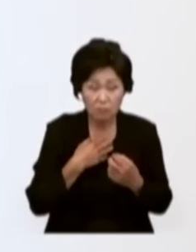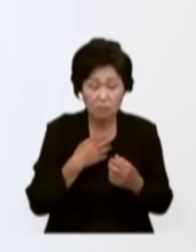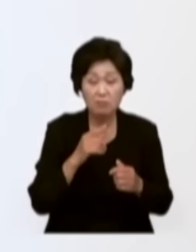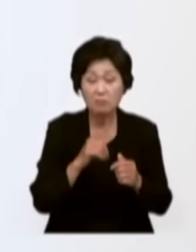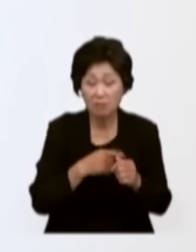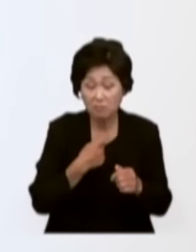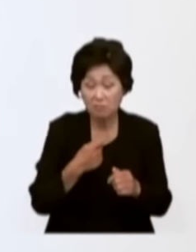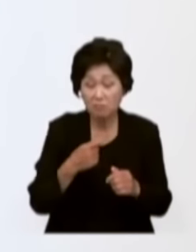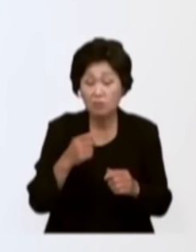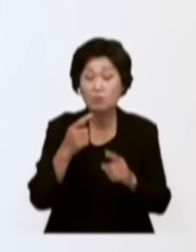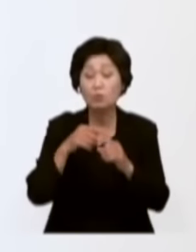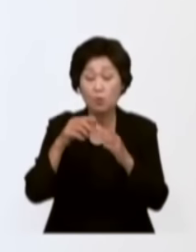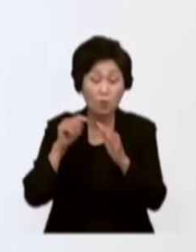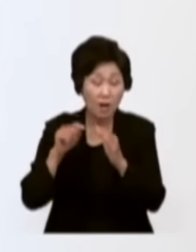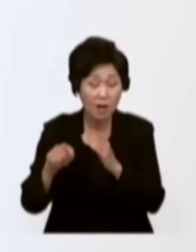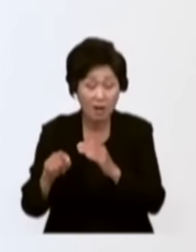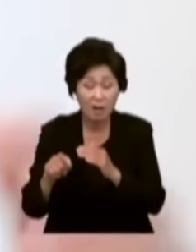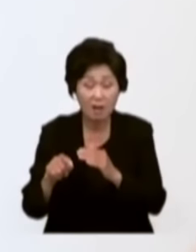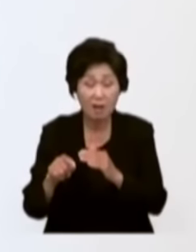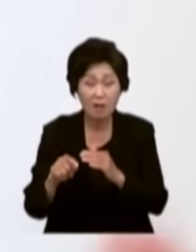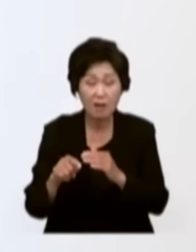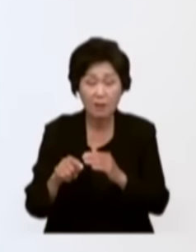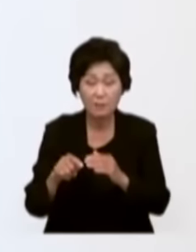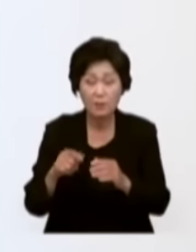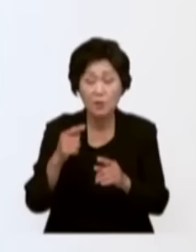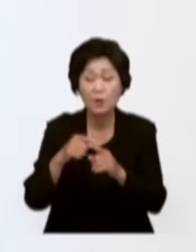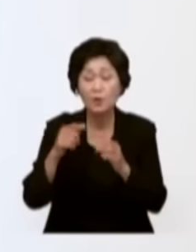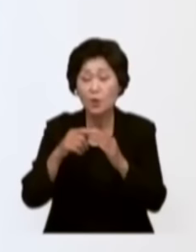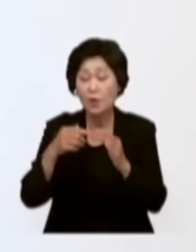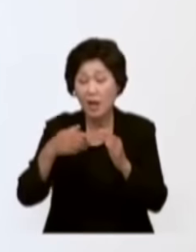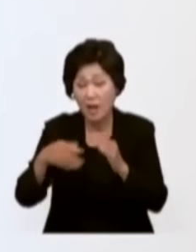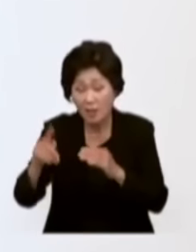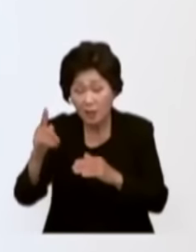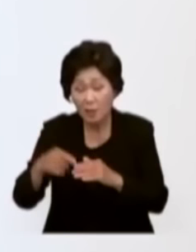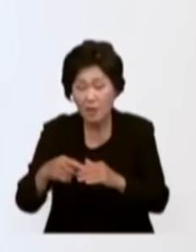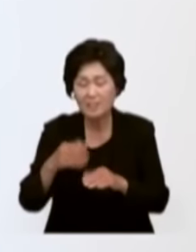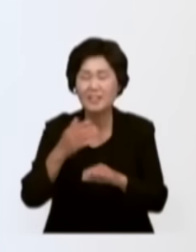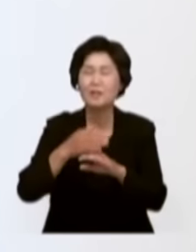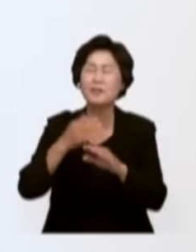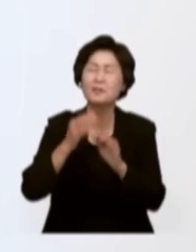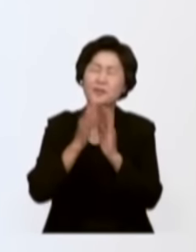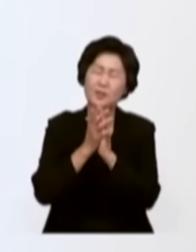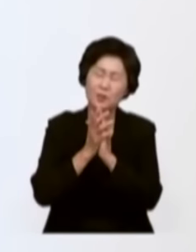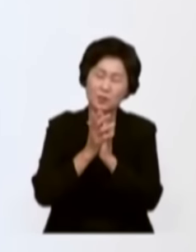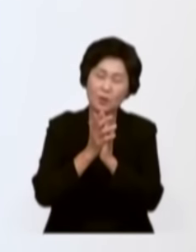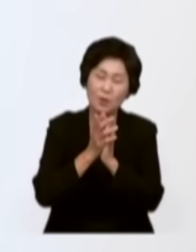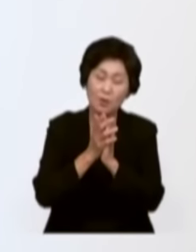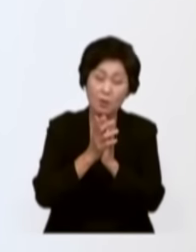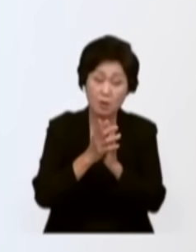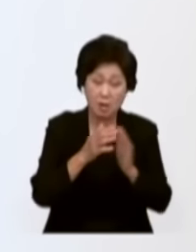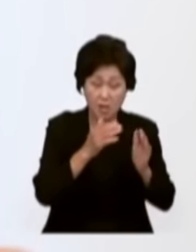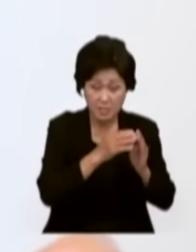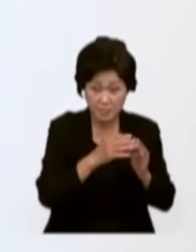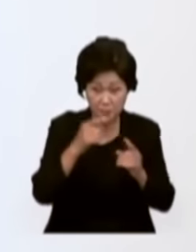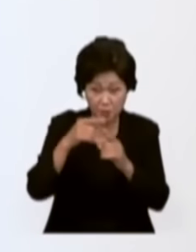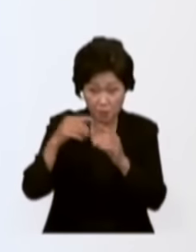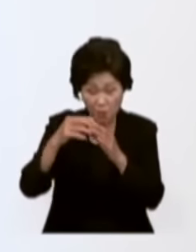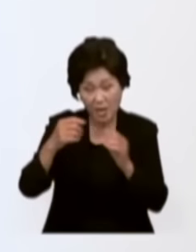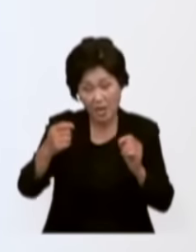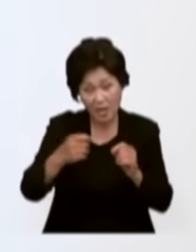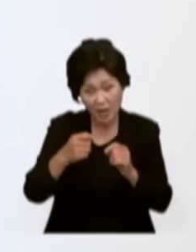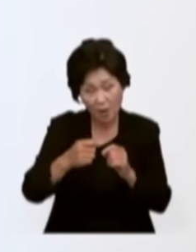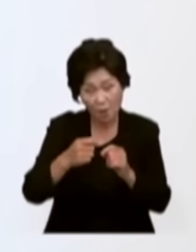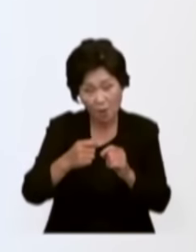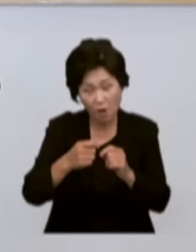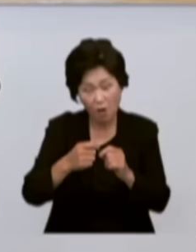수 있는 용기가 생겨요. 참 그럼 갔다 또 와서 아이고 감사합니다. 또 기도하고. 그러니까 저는 늘 그냥 집에서 가까우니까 기도가 중학교